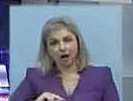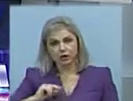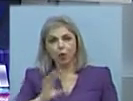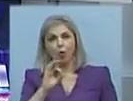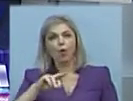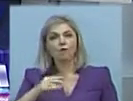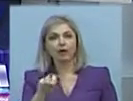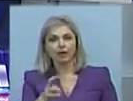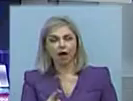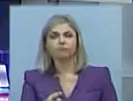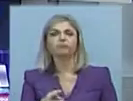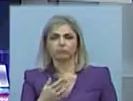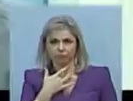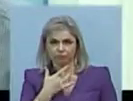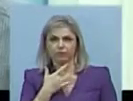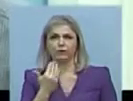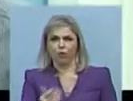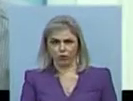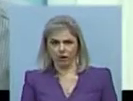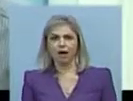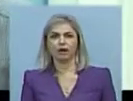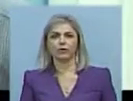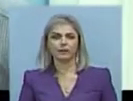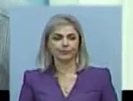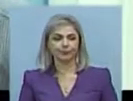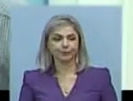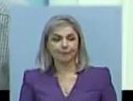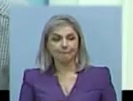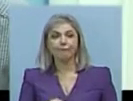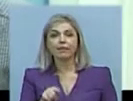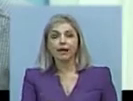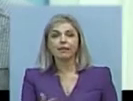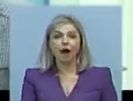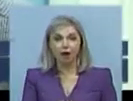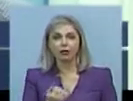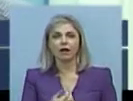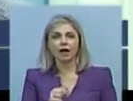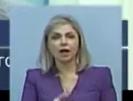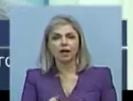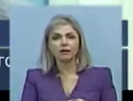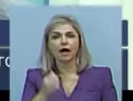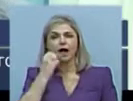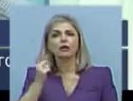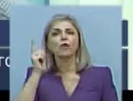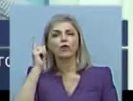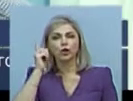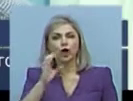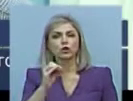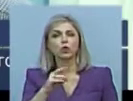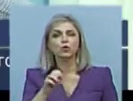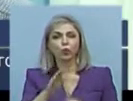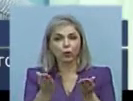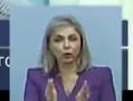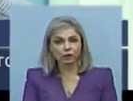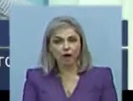наголошують на його унікальності. Ця знахідка – це античний кратероподібний сосуд, який був піднятий